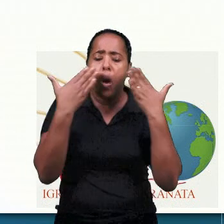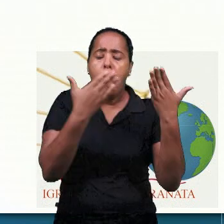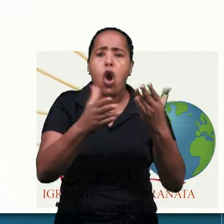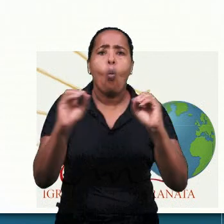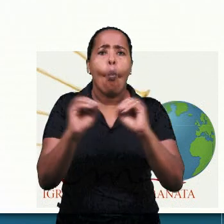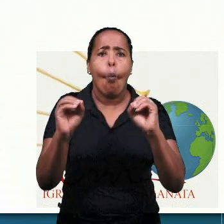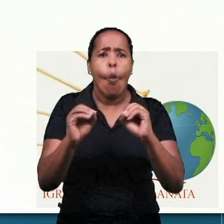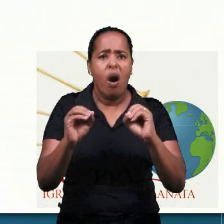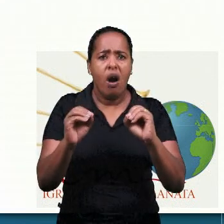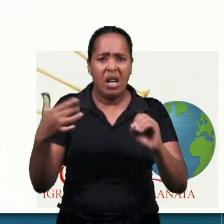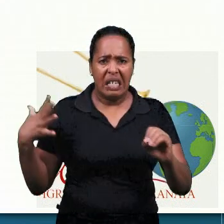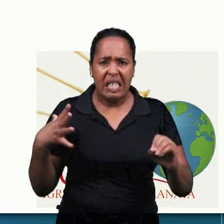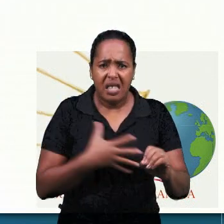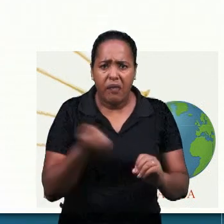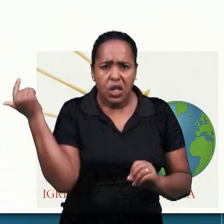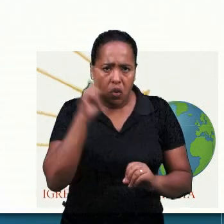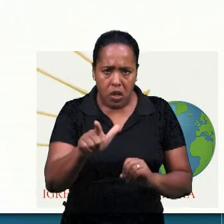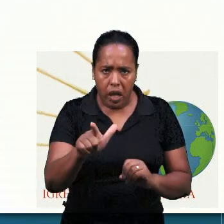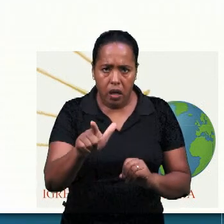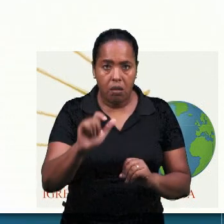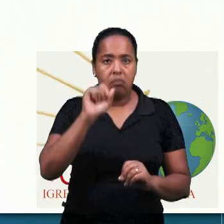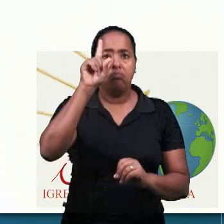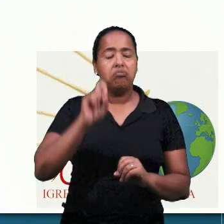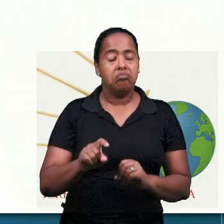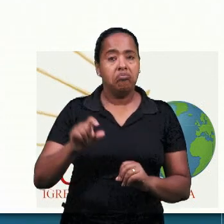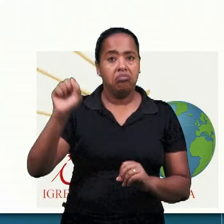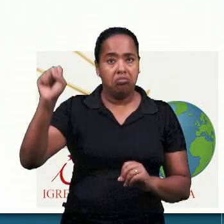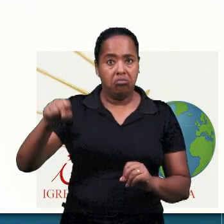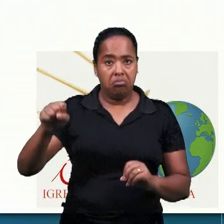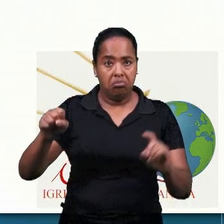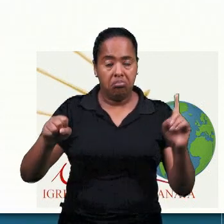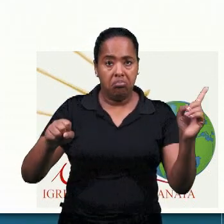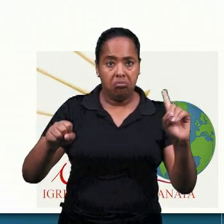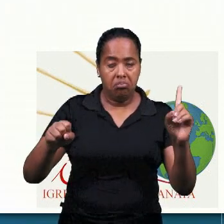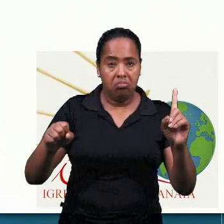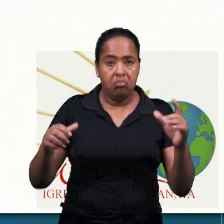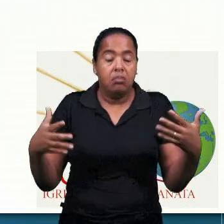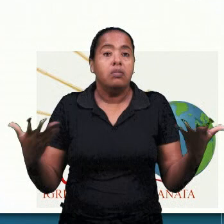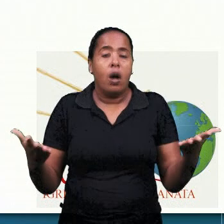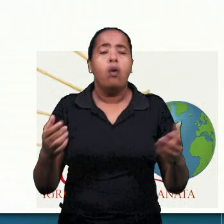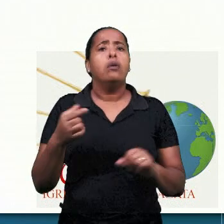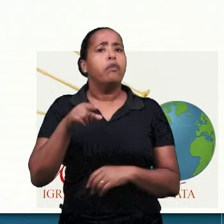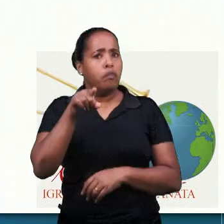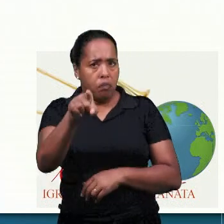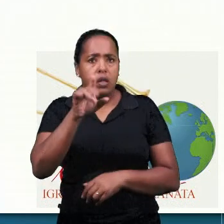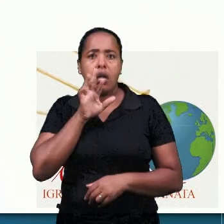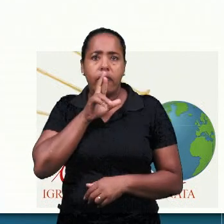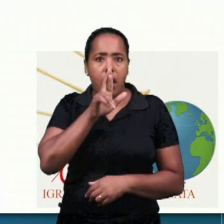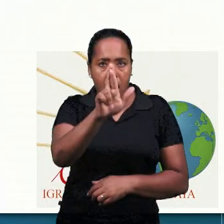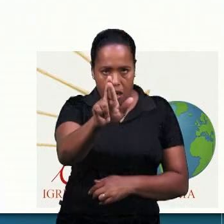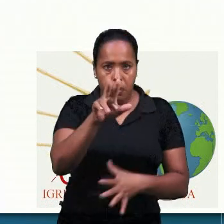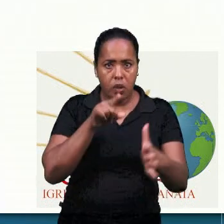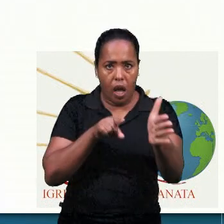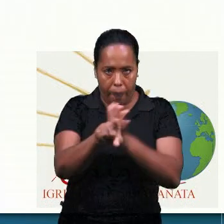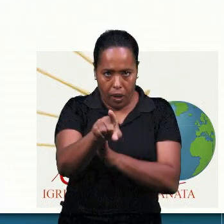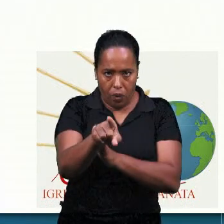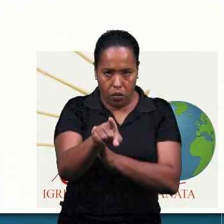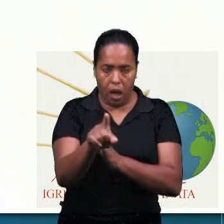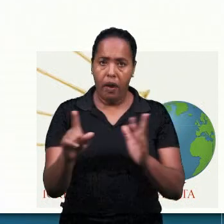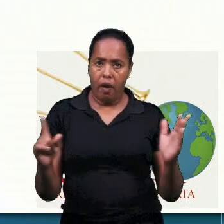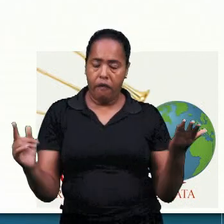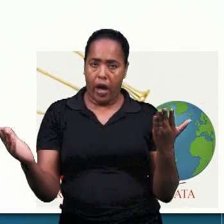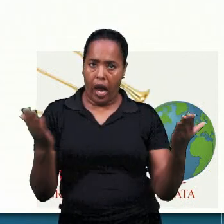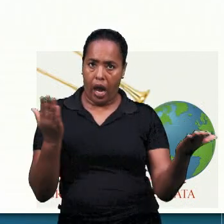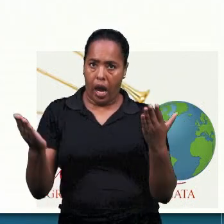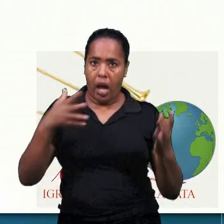l'homme, est-ce qu'on peut avoir le salut, oui ou non? Pourquoi? Vous allez répondre cette